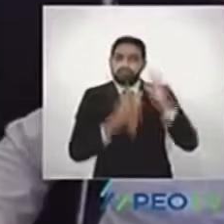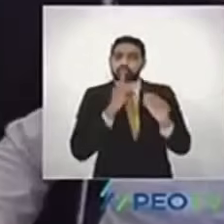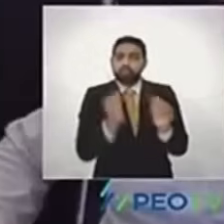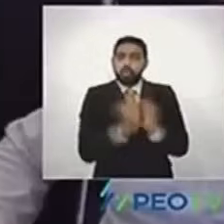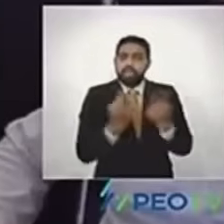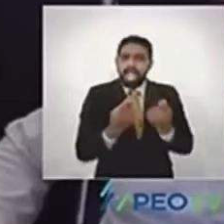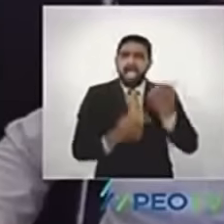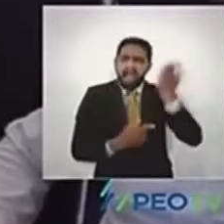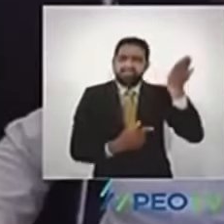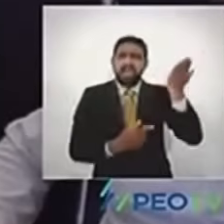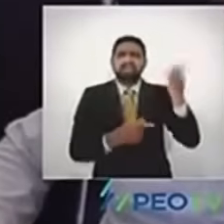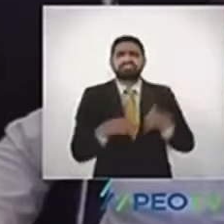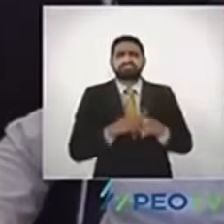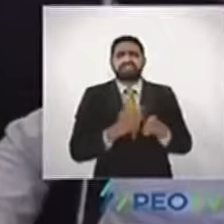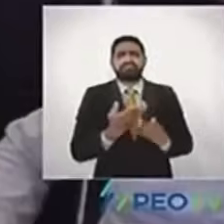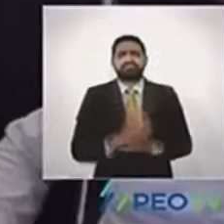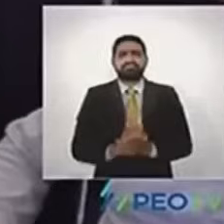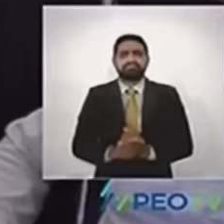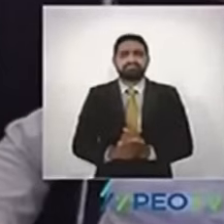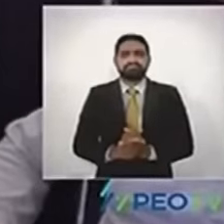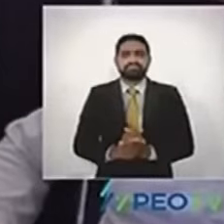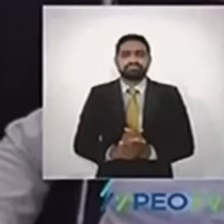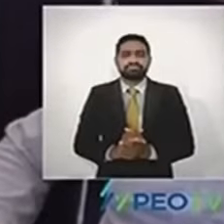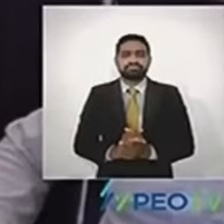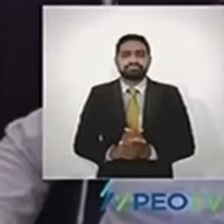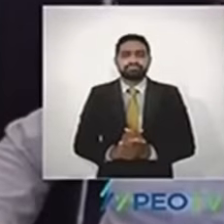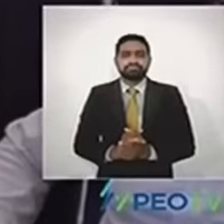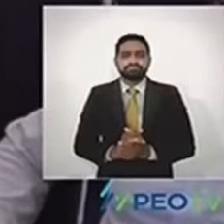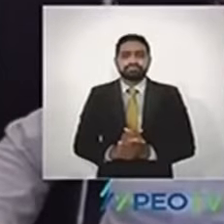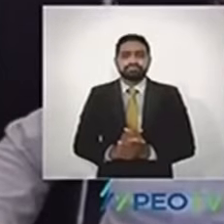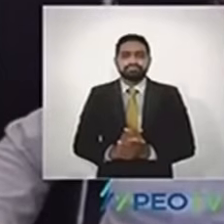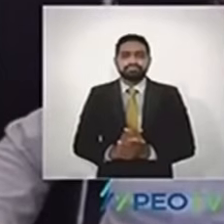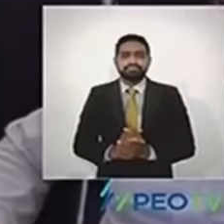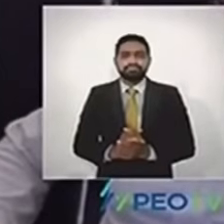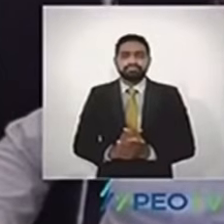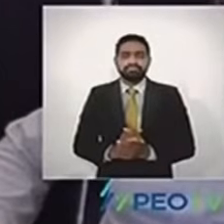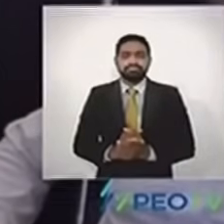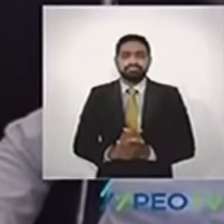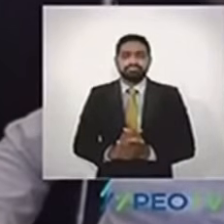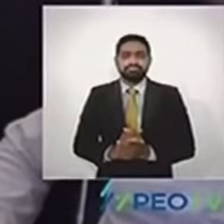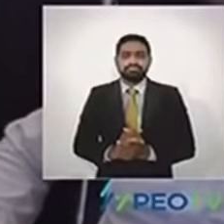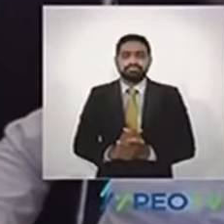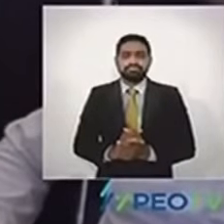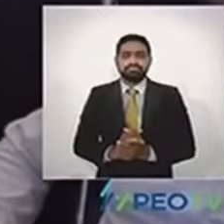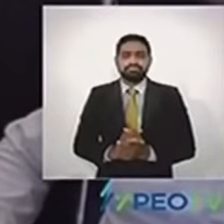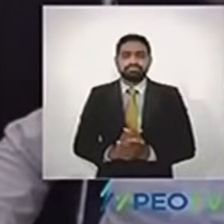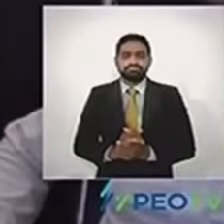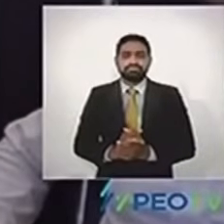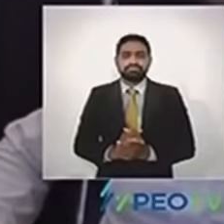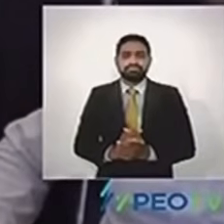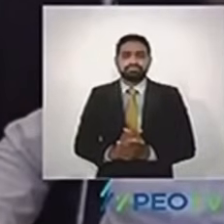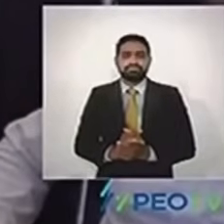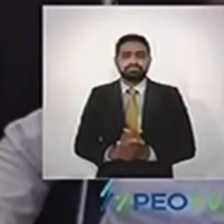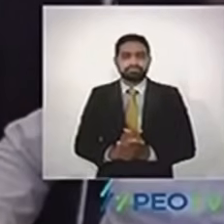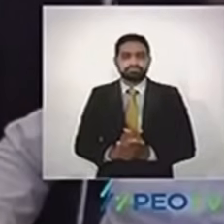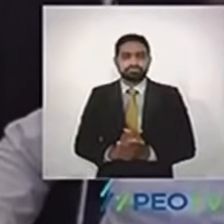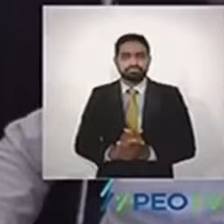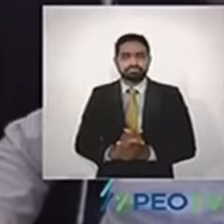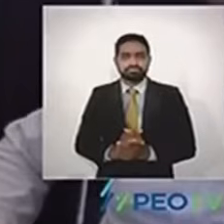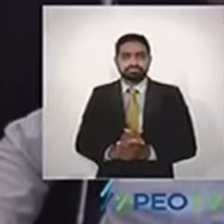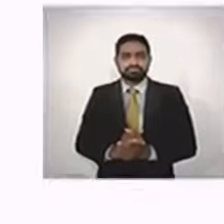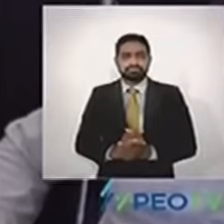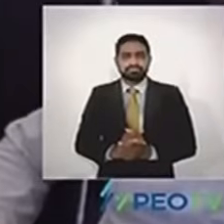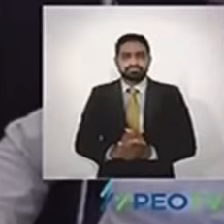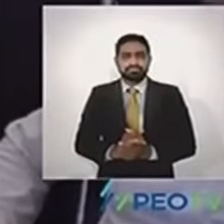යුටෝපියාව අද ඒකේ තමයි ඉතිහාසයේ වැඩිම ඒගොල්ලෝ හිඟන්නෝ කියන්නේ ඒගොල්ලෝ කියන්නේ homeless people හරි වැදගත් වැඩිම homeless people ලා ඉන්නේ අද ඇමරිකාවේ